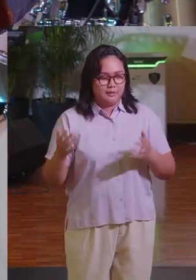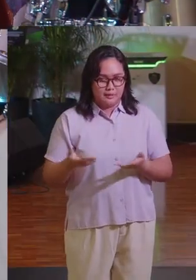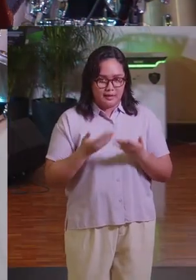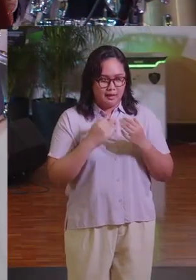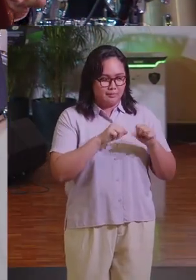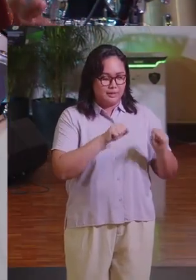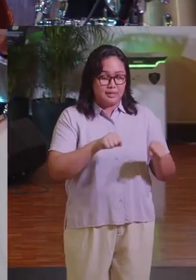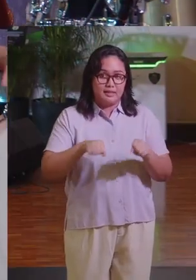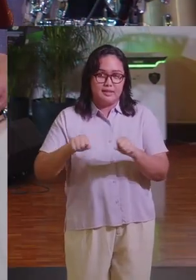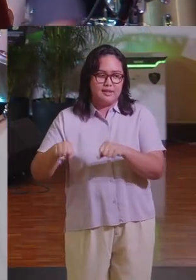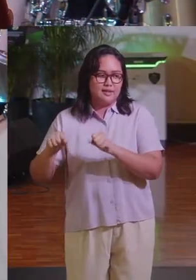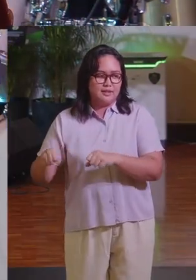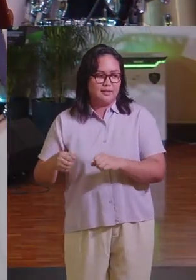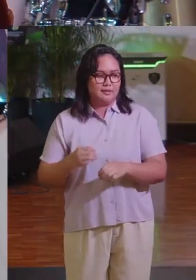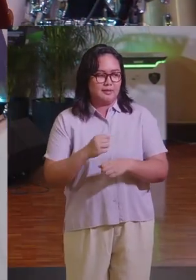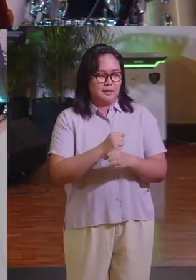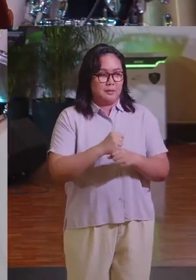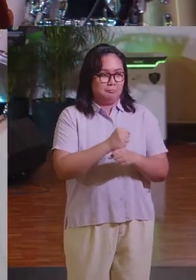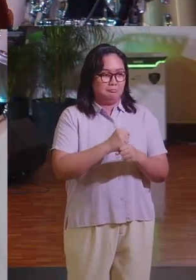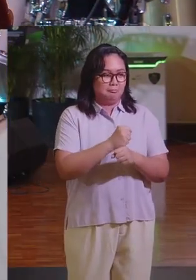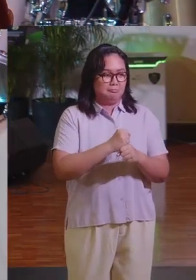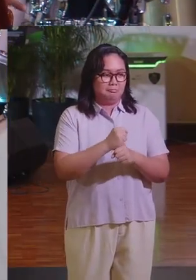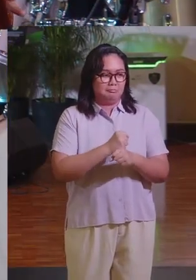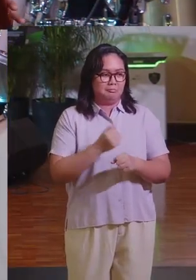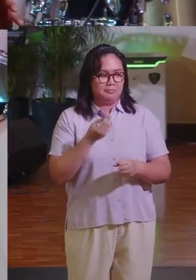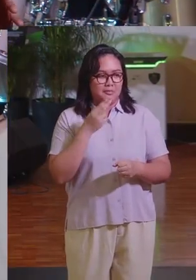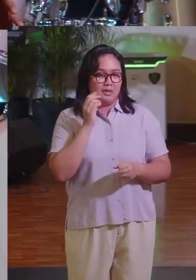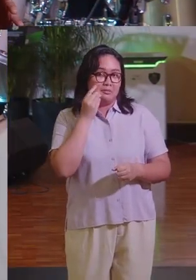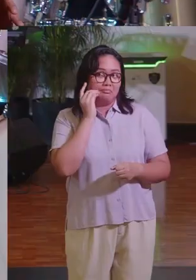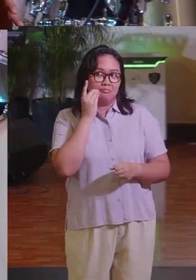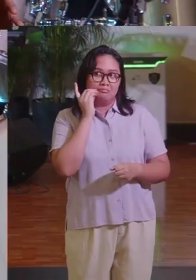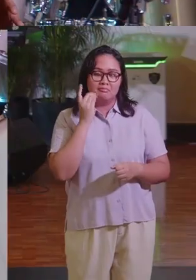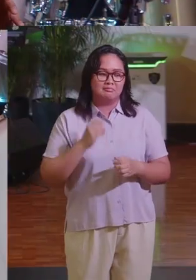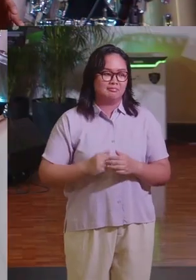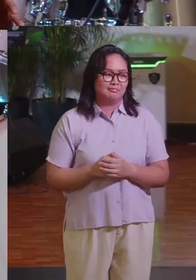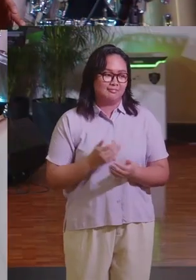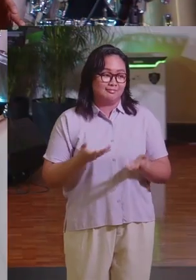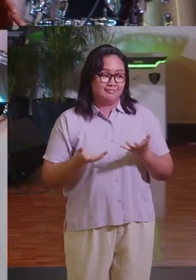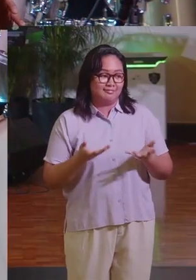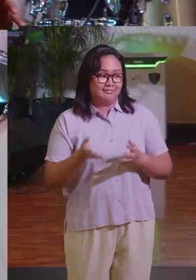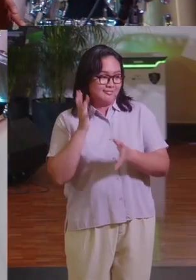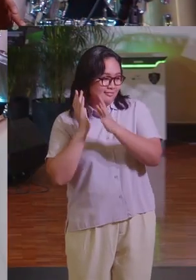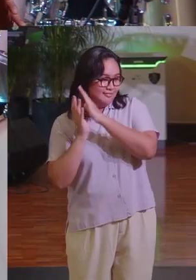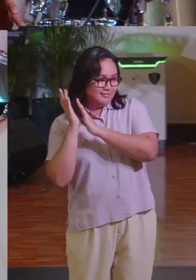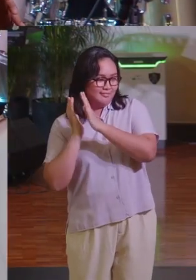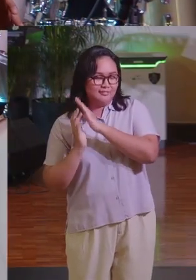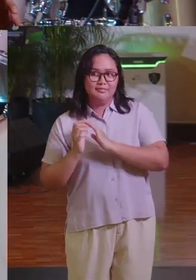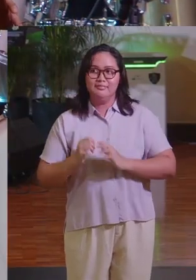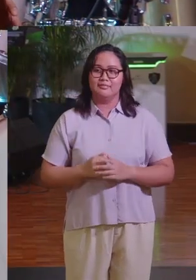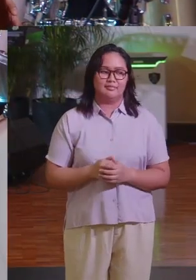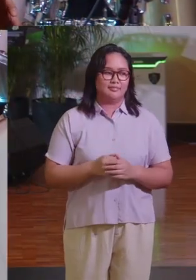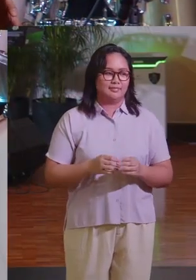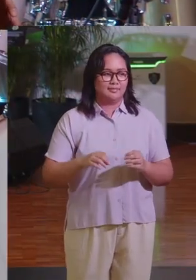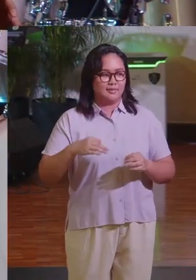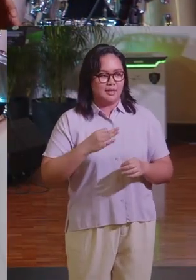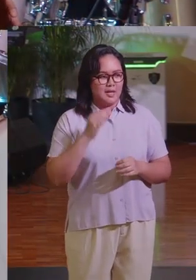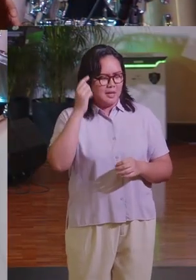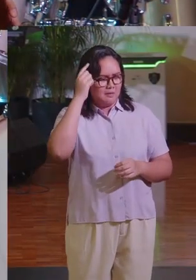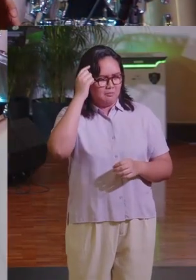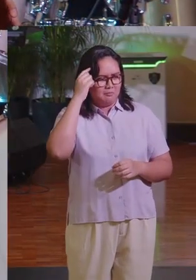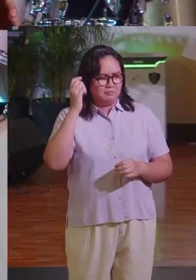umiinom ng kape, o kaya naman kung anumang drinks yun. Sapagkat sabi niya, ayos na ito, malaya, walang